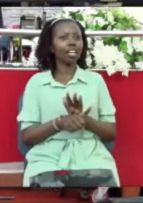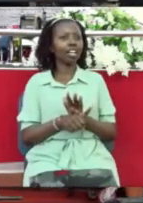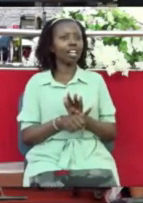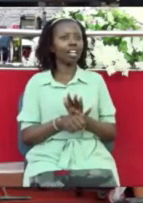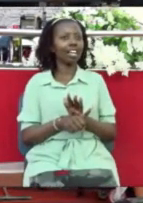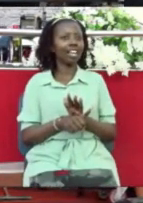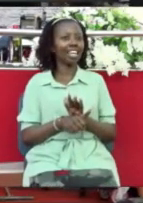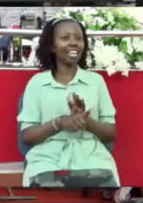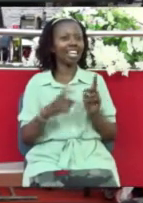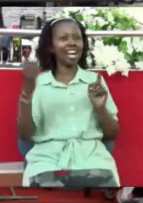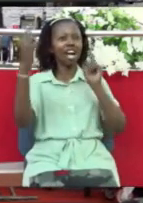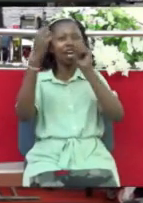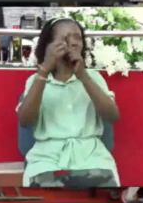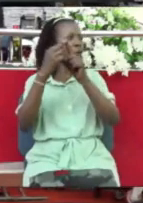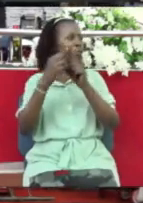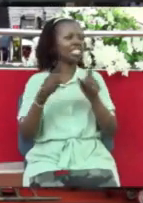Maendeleo.